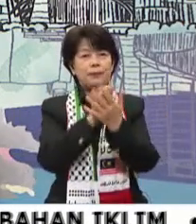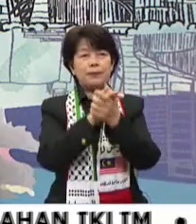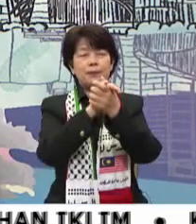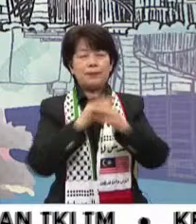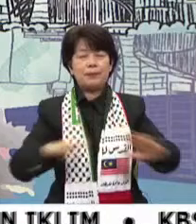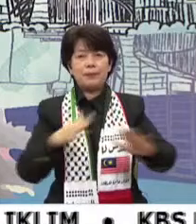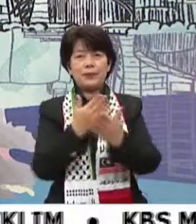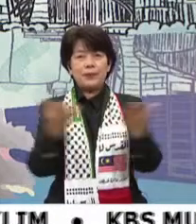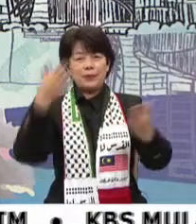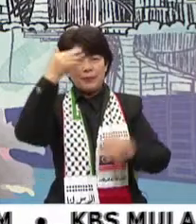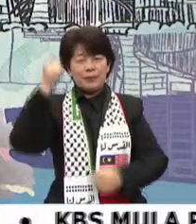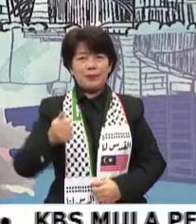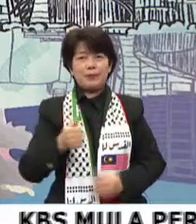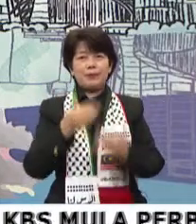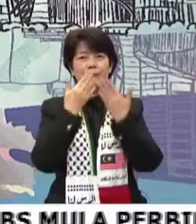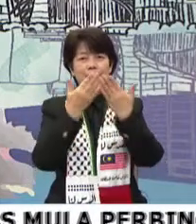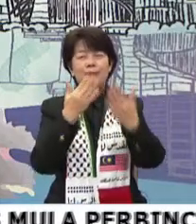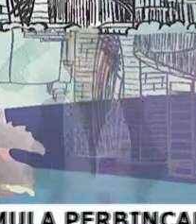dan jumpa